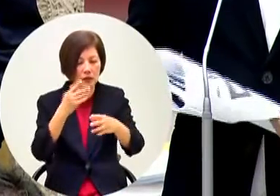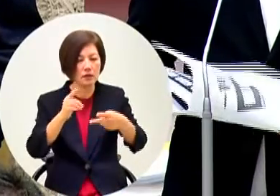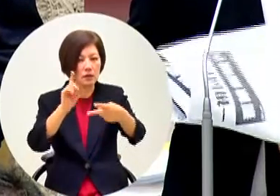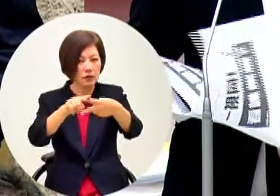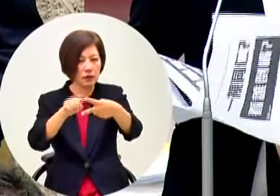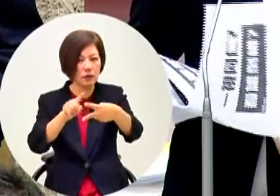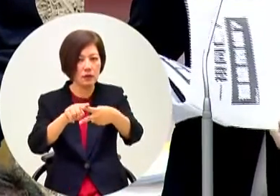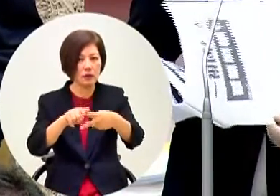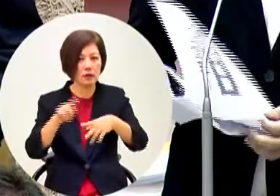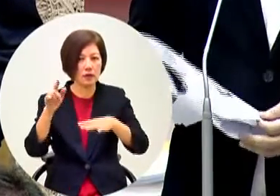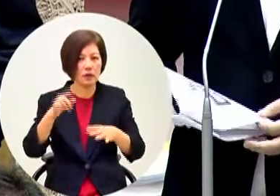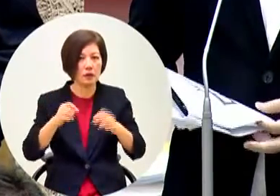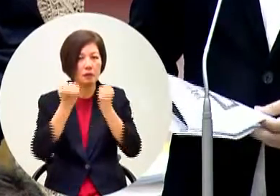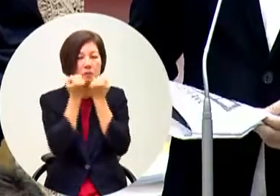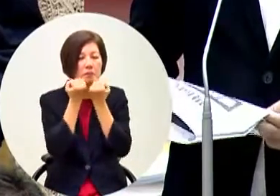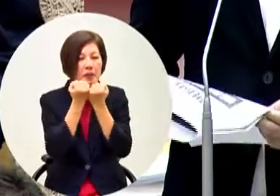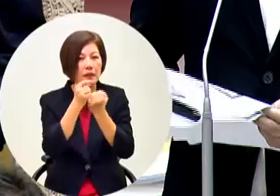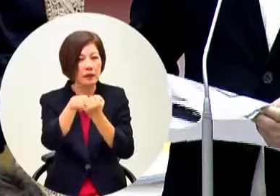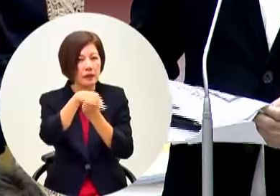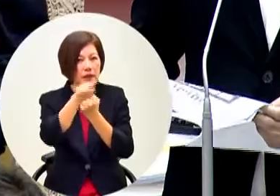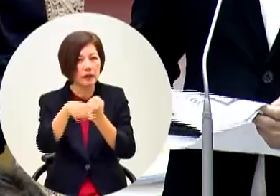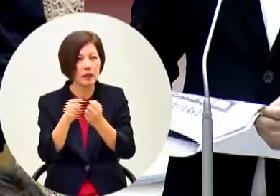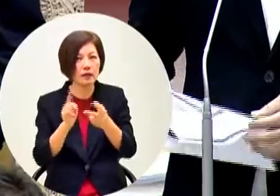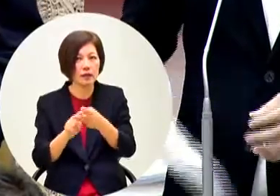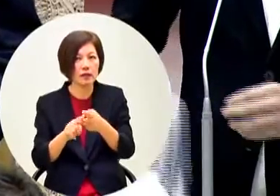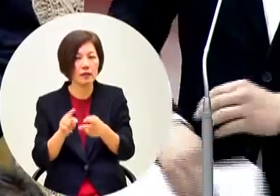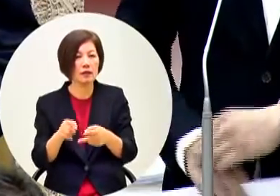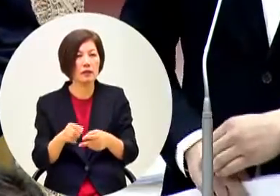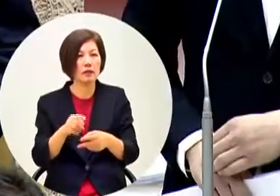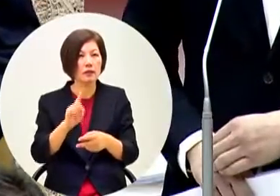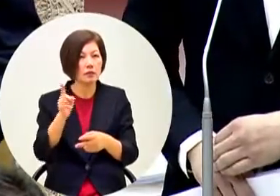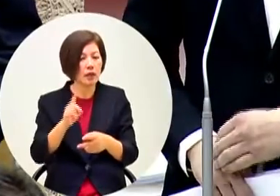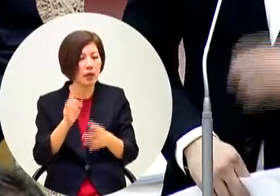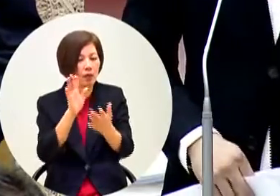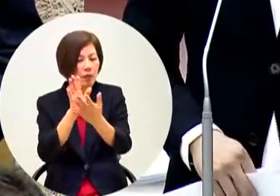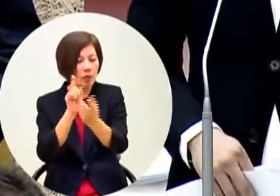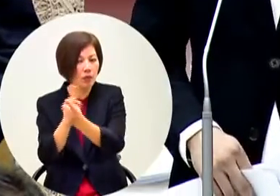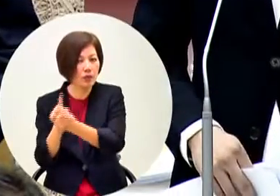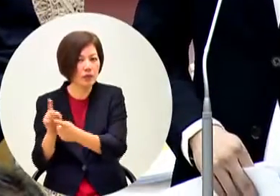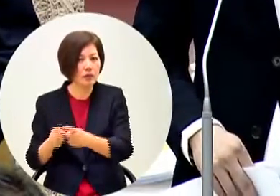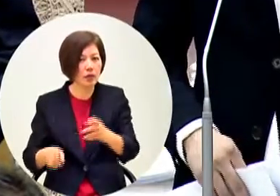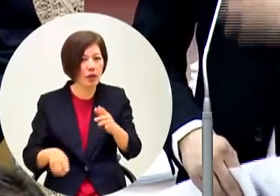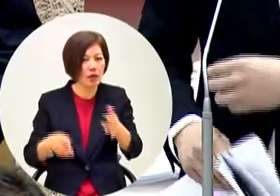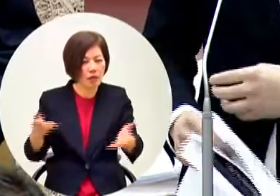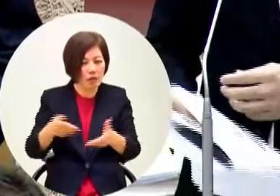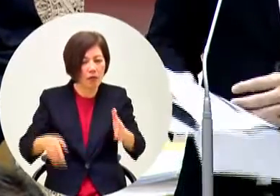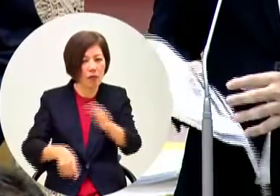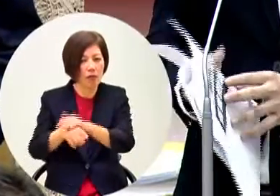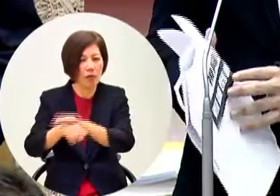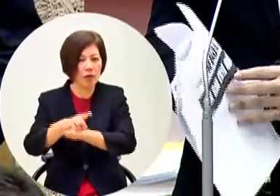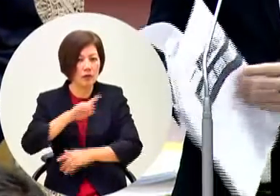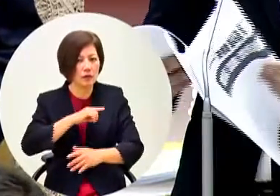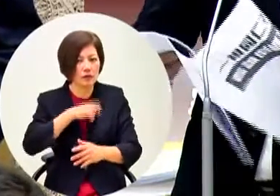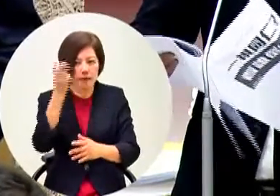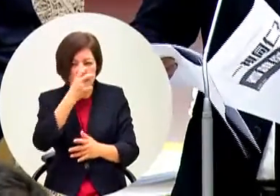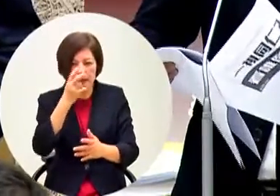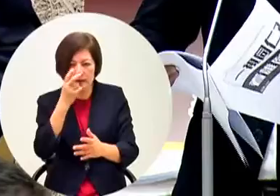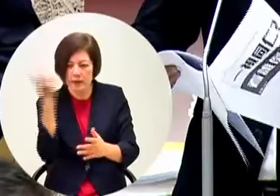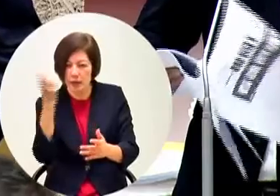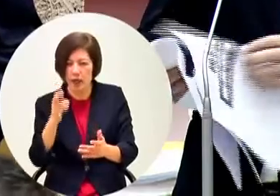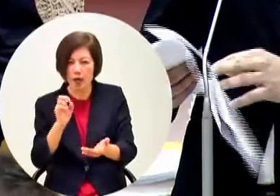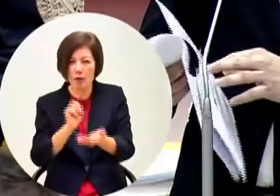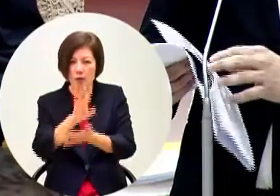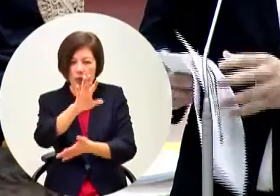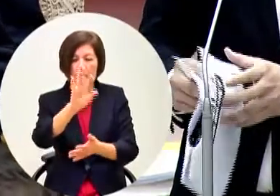操守问题，第二就是不要渎职。那面对我们很多的这个违建，当然我们有自己查报，也有民众来检举的，